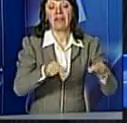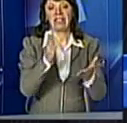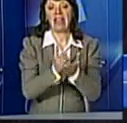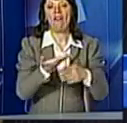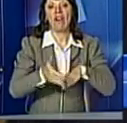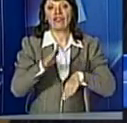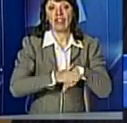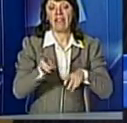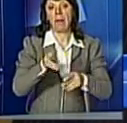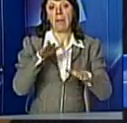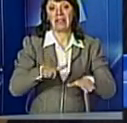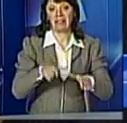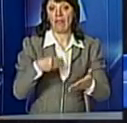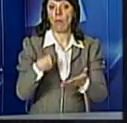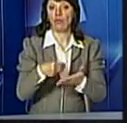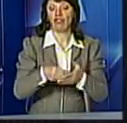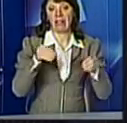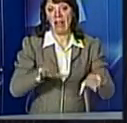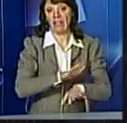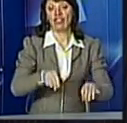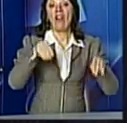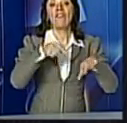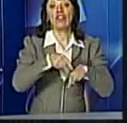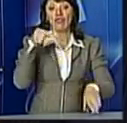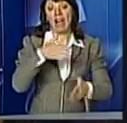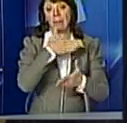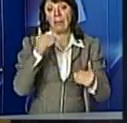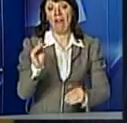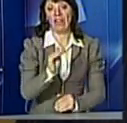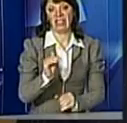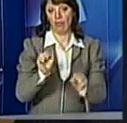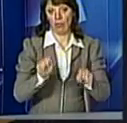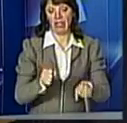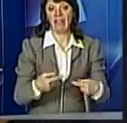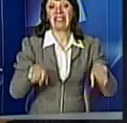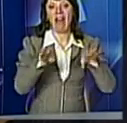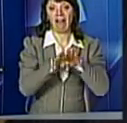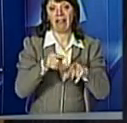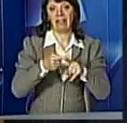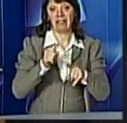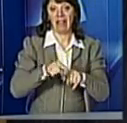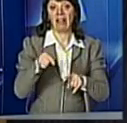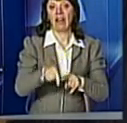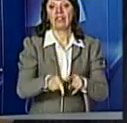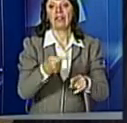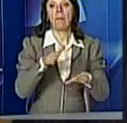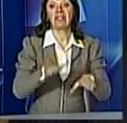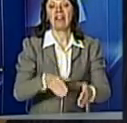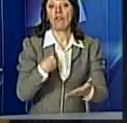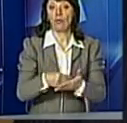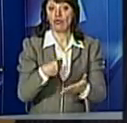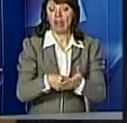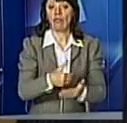рівні обласного бюджету не вирішимо ми це добре відчуваємо просто нема фізичної можливості Закрити це за рахунок ресурсу котрий є наявний в обласному бюджеті